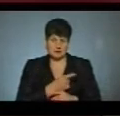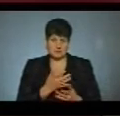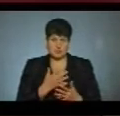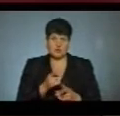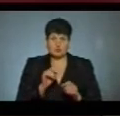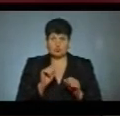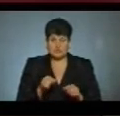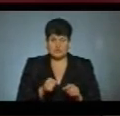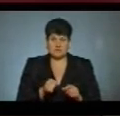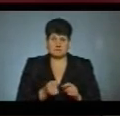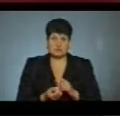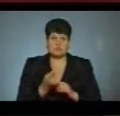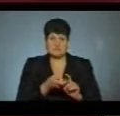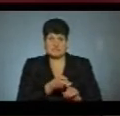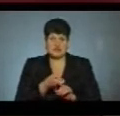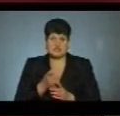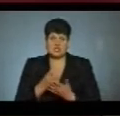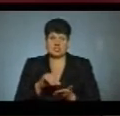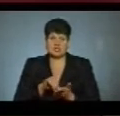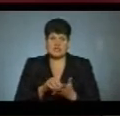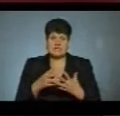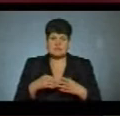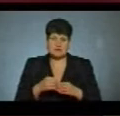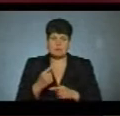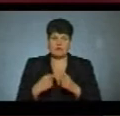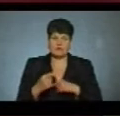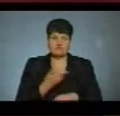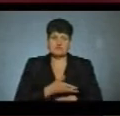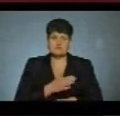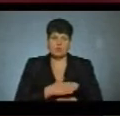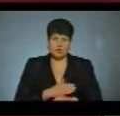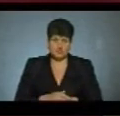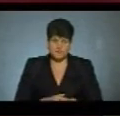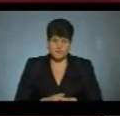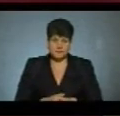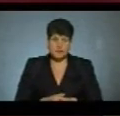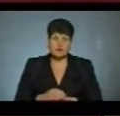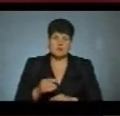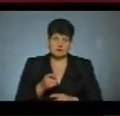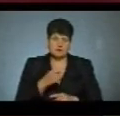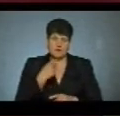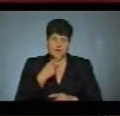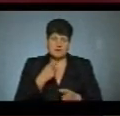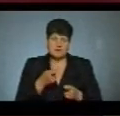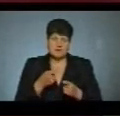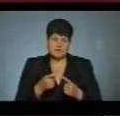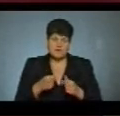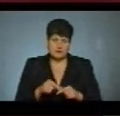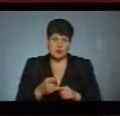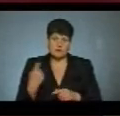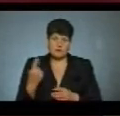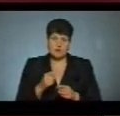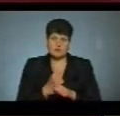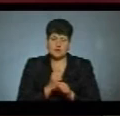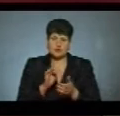ймовірним джерелом зараження родини став член сім'ї, який повернувся з Польщі, каже Богдан Маркевич. За словами завідувачки відділу обласного лабораторного